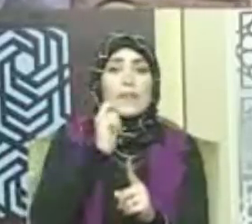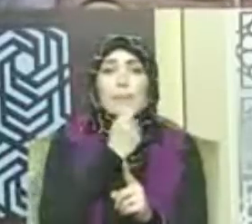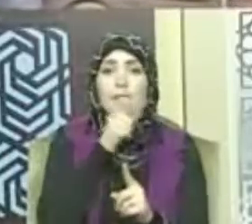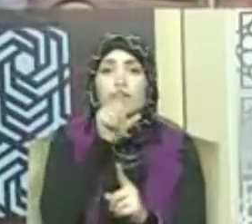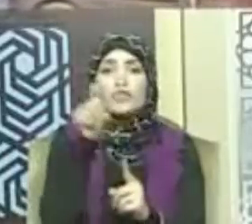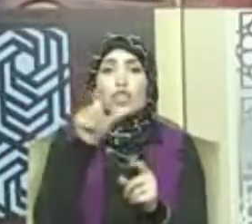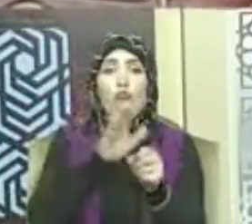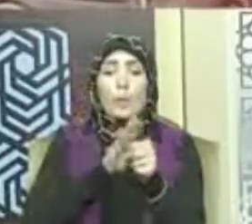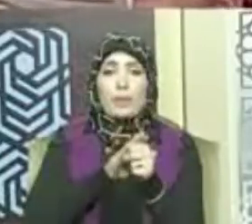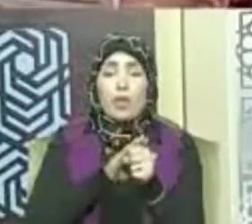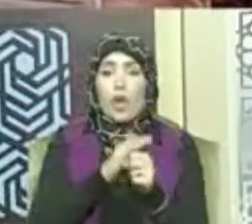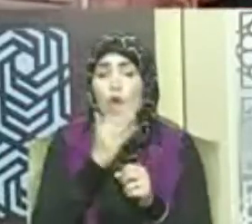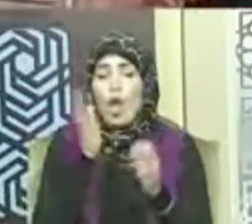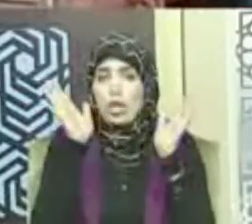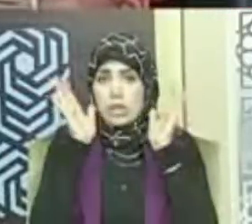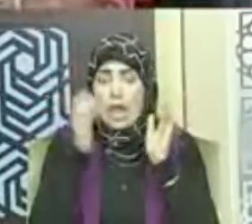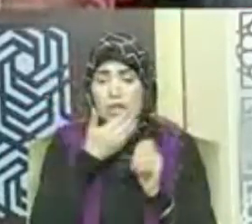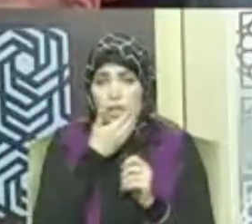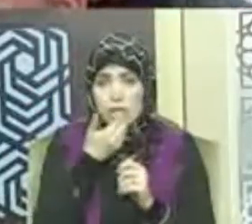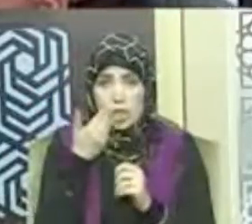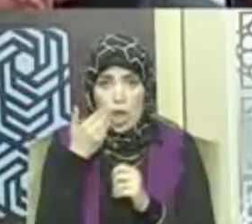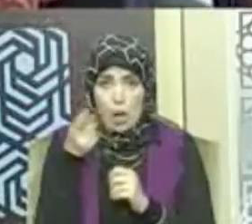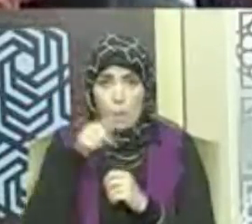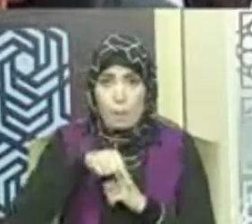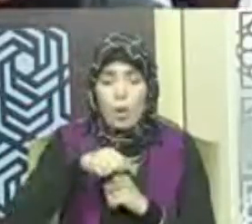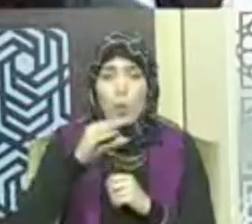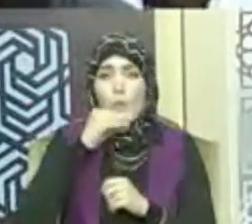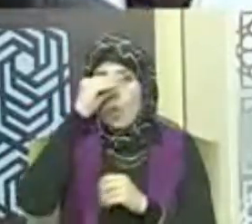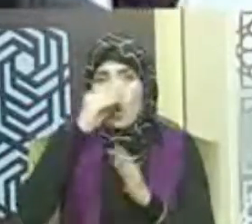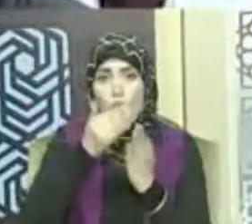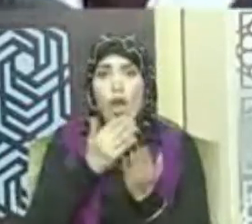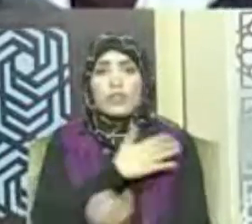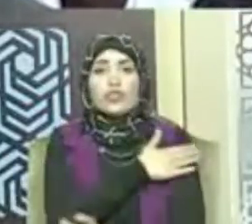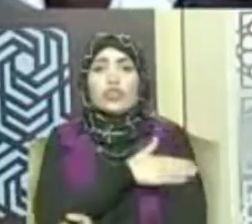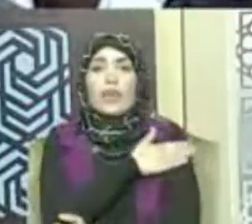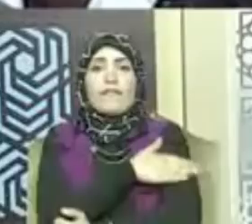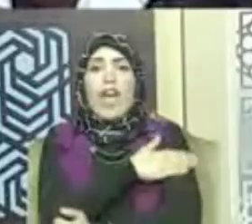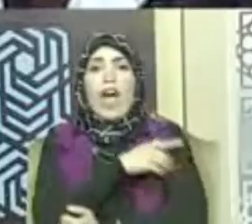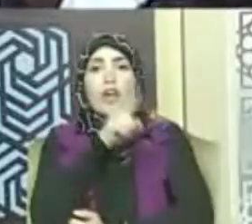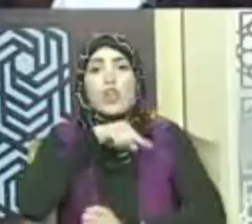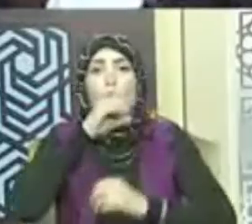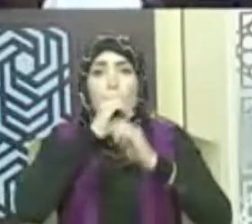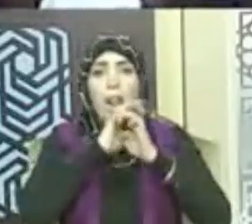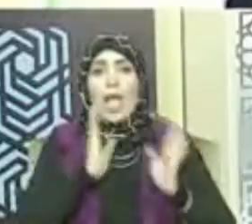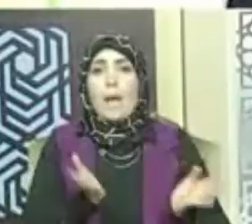والقرآن والصيام يشفعان لصاحبهما يوم القيامة.